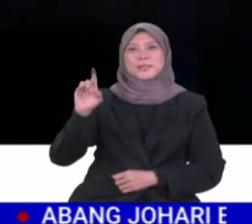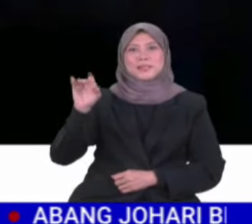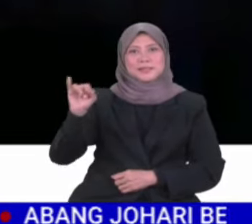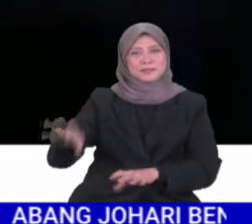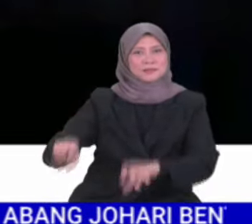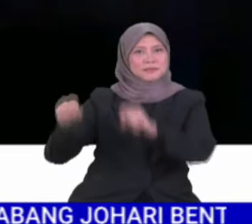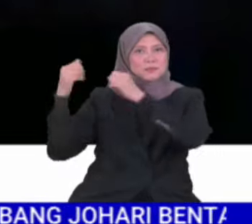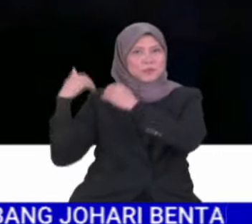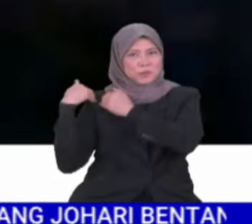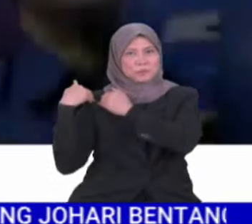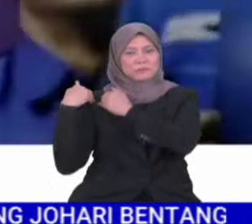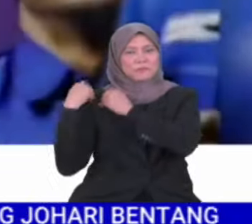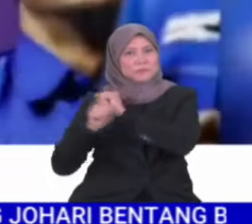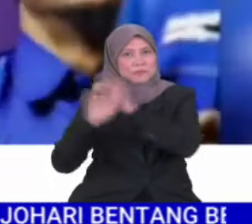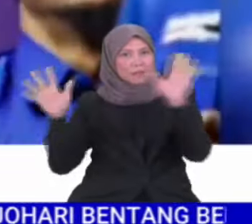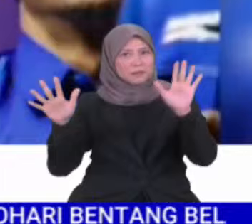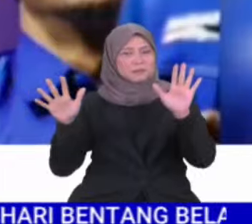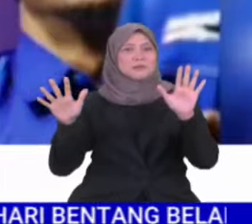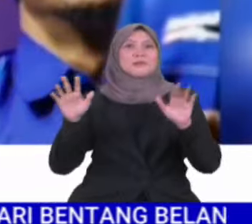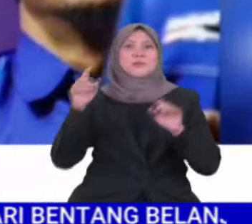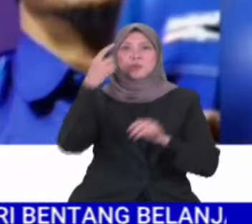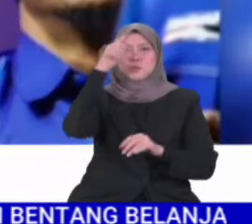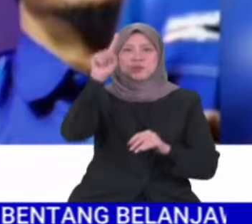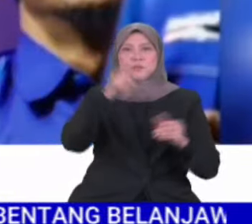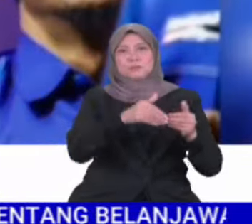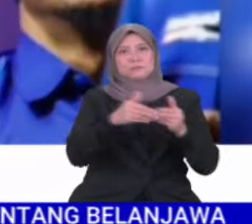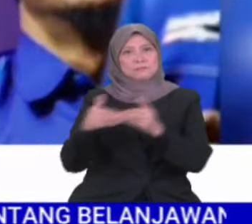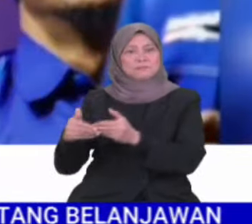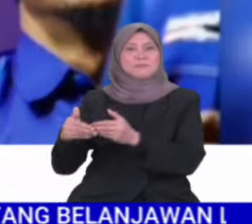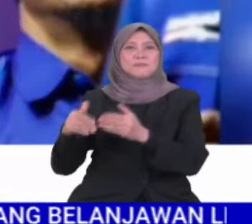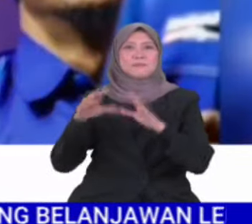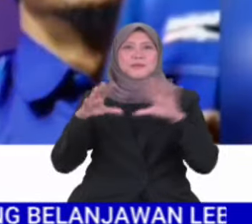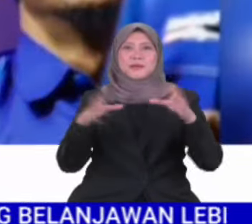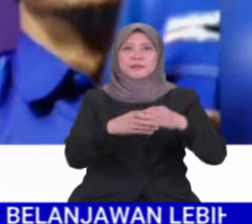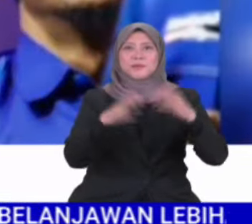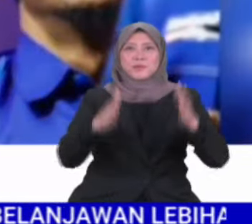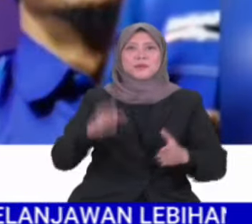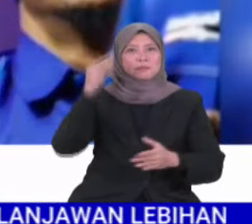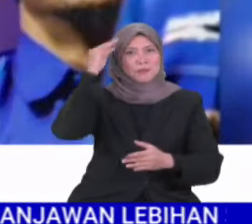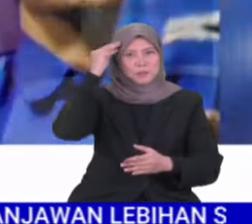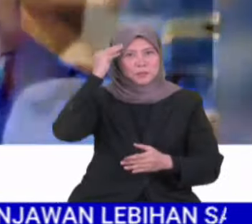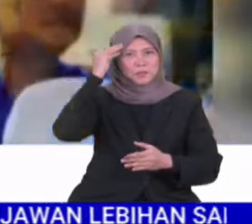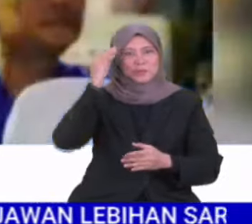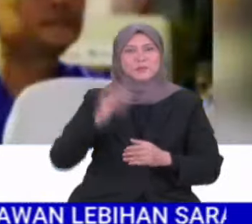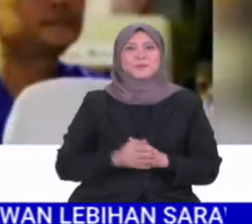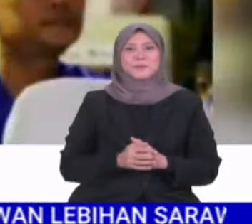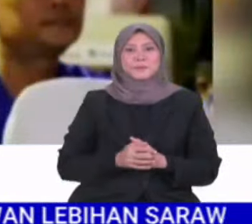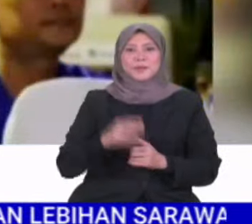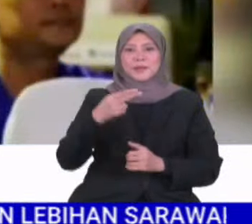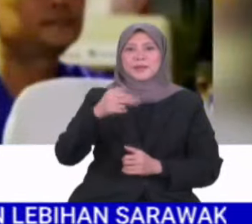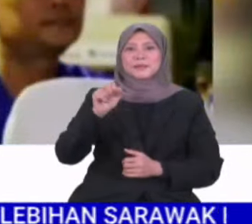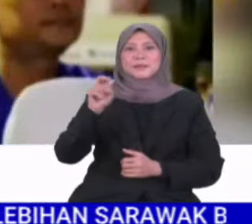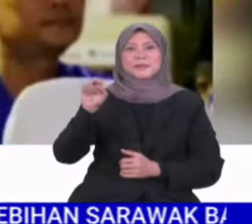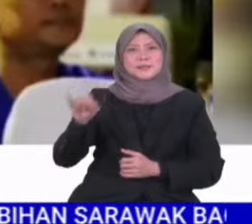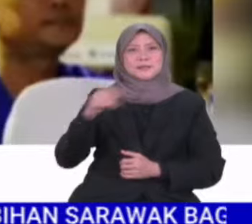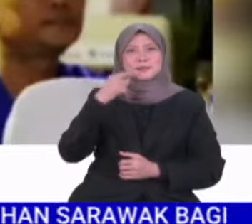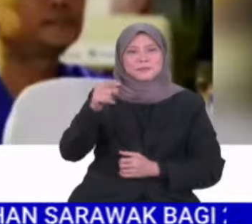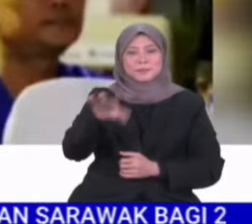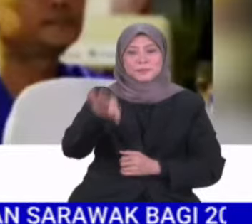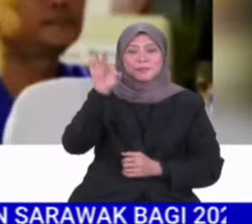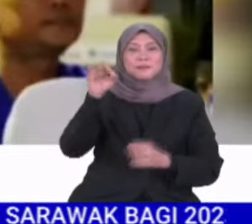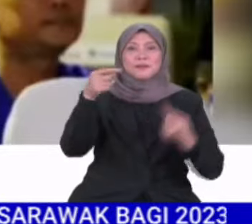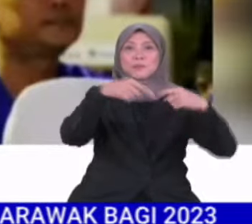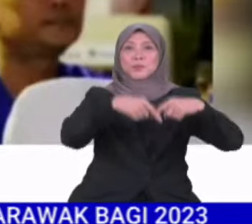mengambil tanggung jawab jelas dan berprinsip demi kelangsungan party dan orang Melayu secara umum berpendapat